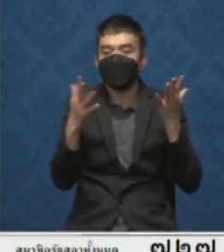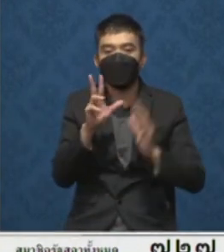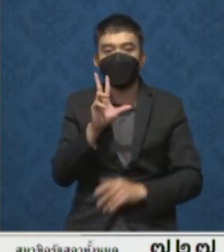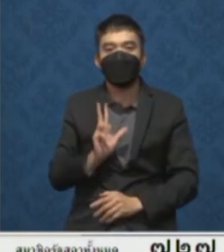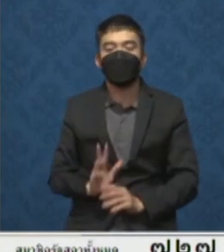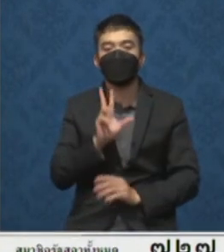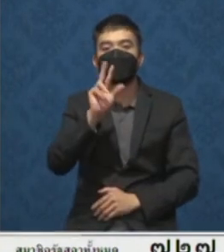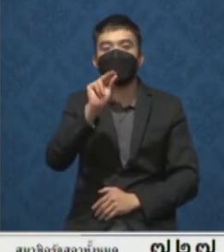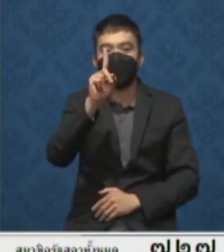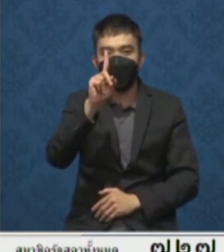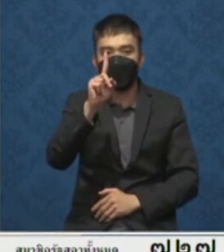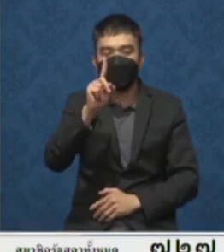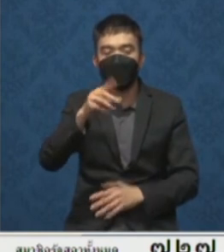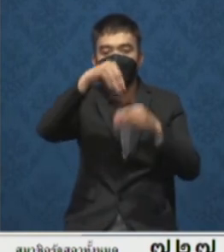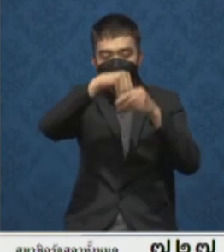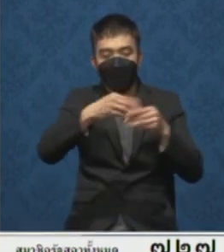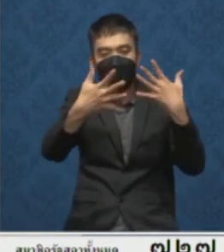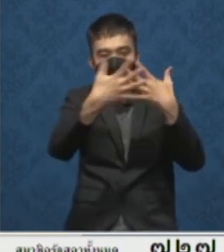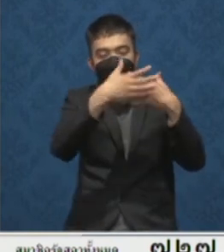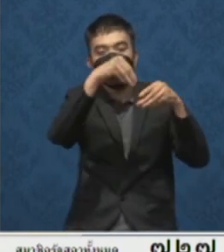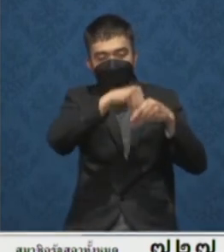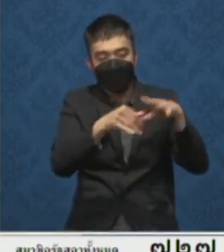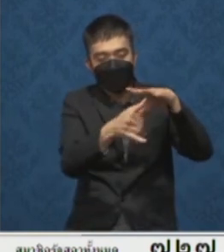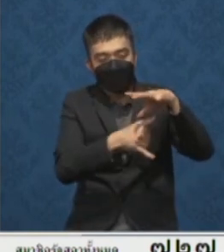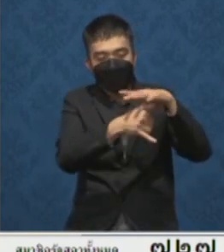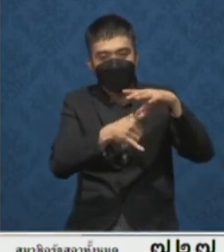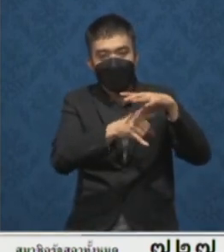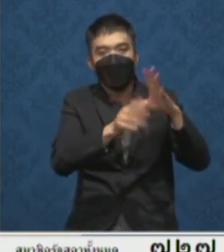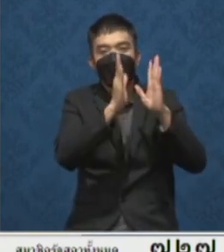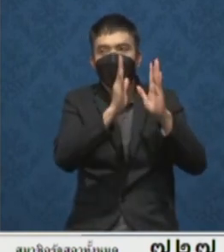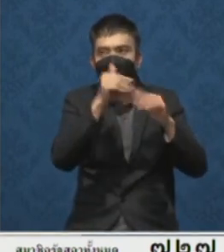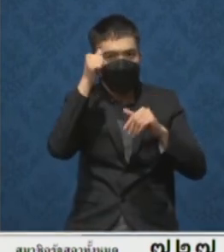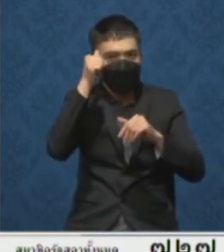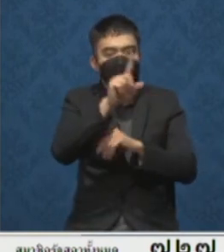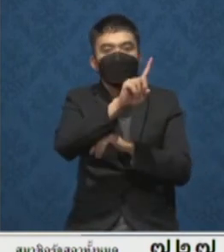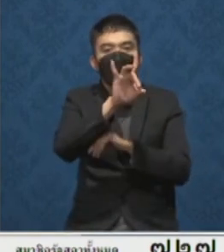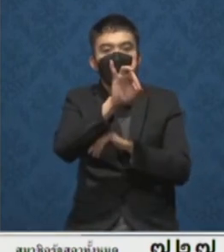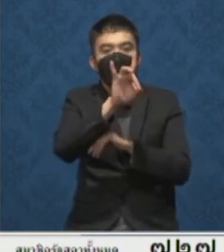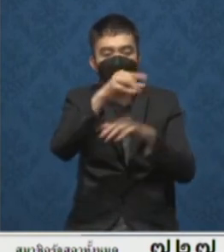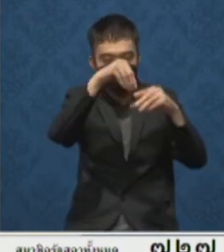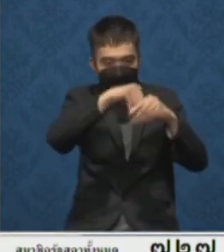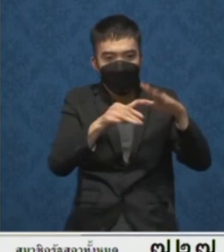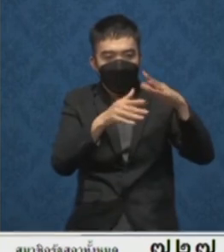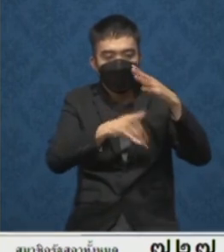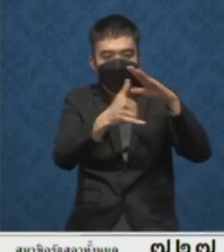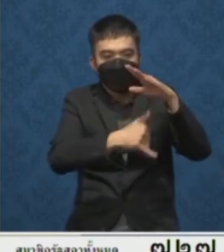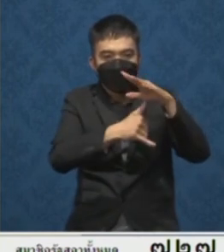นี้นะคะถูกขังมากกว่า100วันค่ะท่านประธานตามหลักของกระบวนการยุติธรรมนะคะ